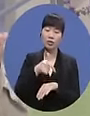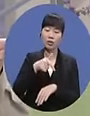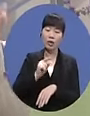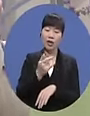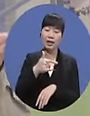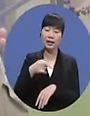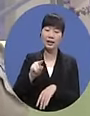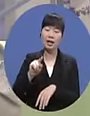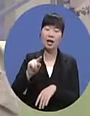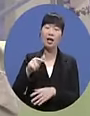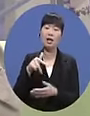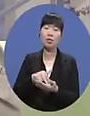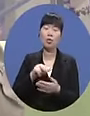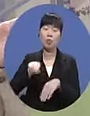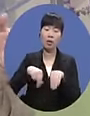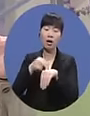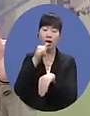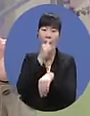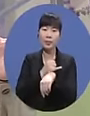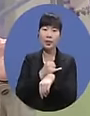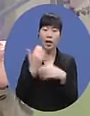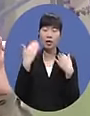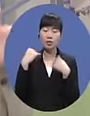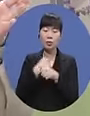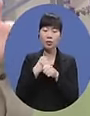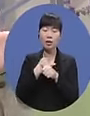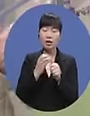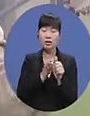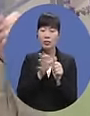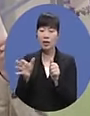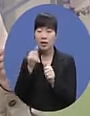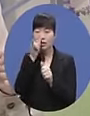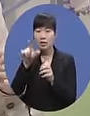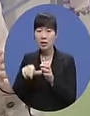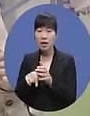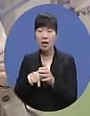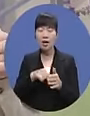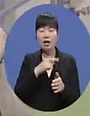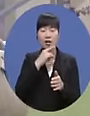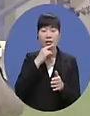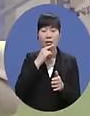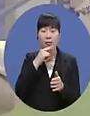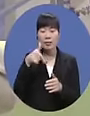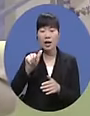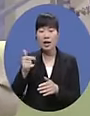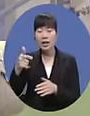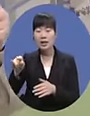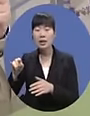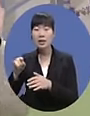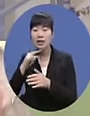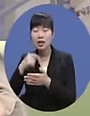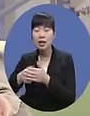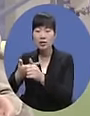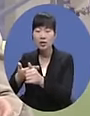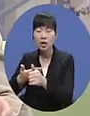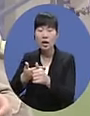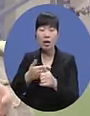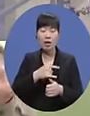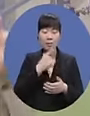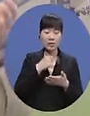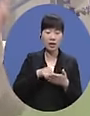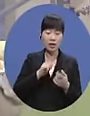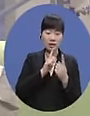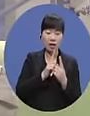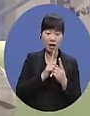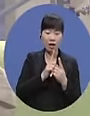학교 따돌림, 집단 폭행, 학교 폭력은요. 가해자가 피해자 역할을 하고 피해자가 나중에는 가해자가 될 수